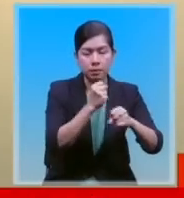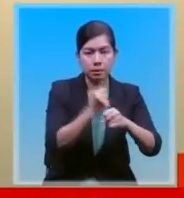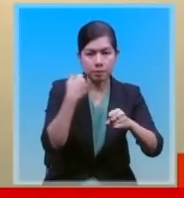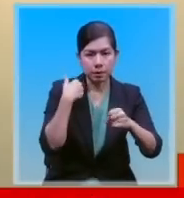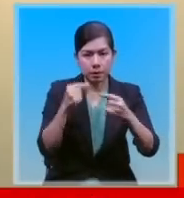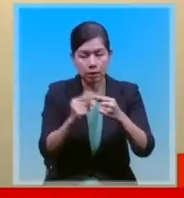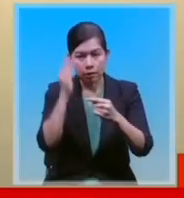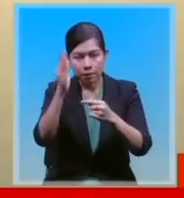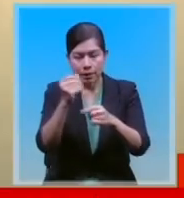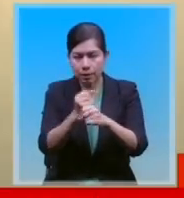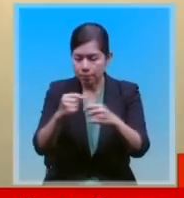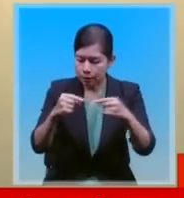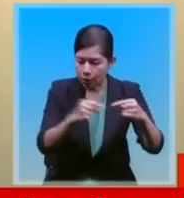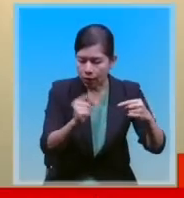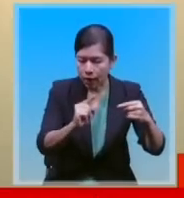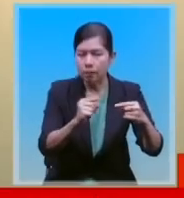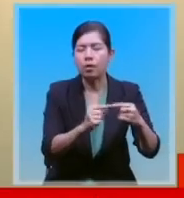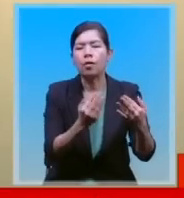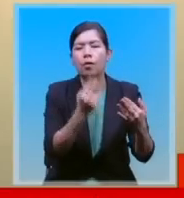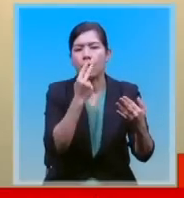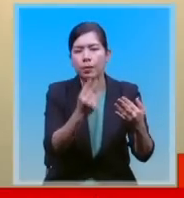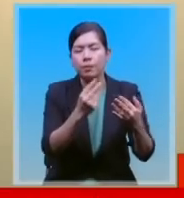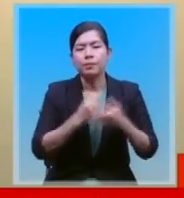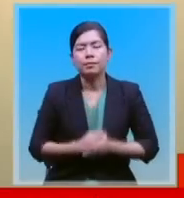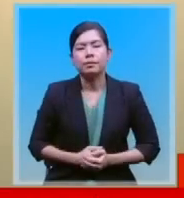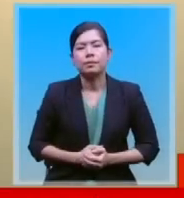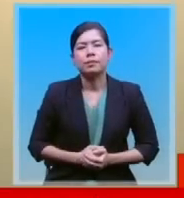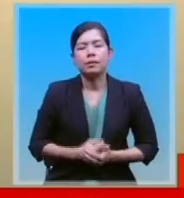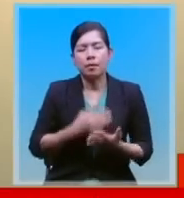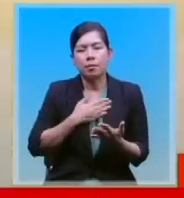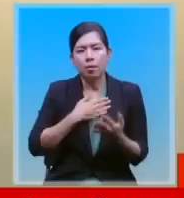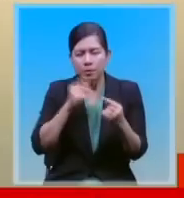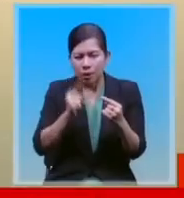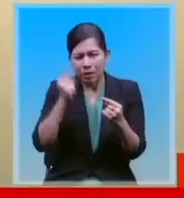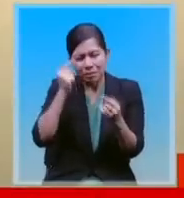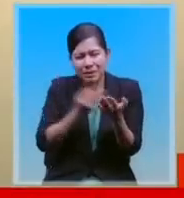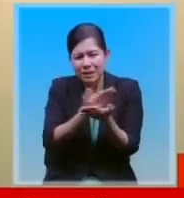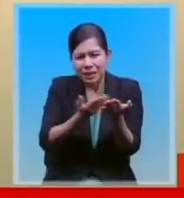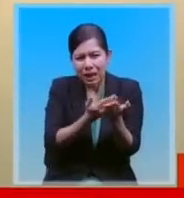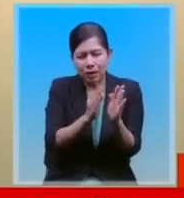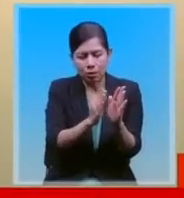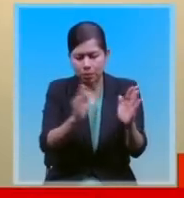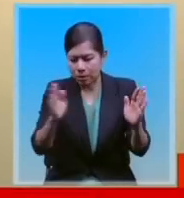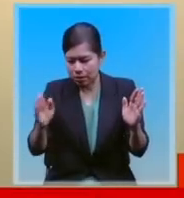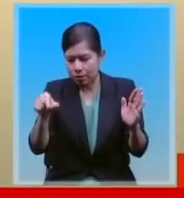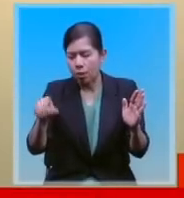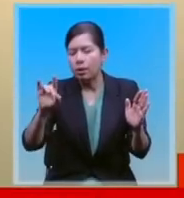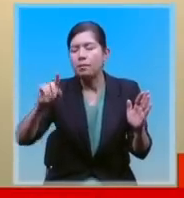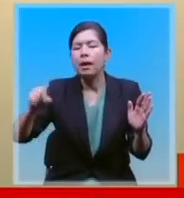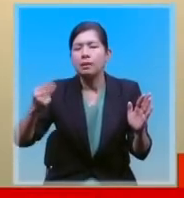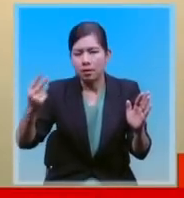ก็ไปดูทีต้องถามเขาดีว่าจะทำไงนะอันนี้แล้วก็ผมจะพิจารณาทีไม่เกินวันที่8เนี่ยนะไม่เกินวันที่